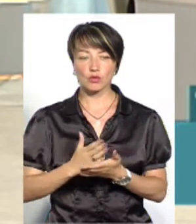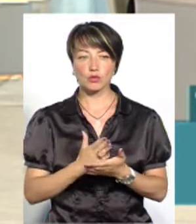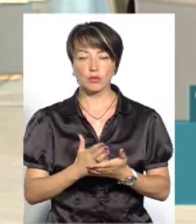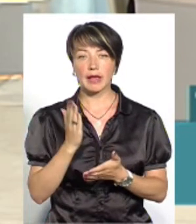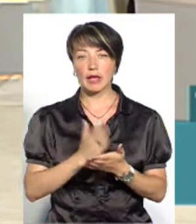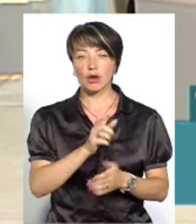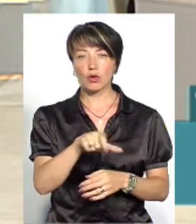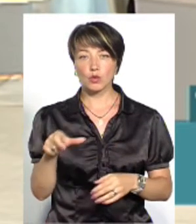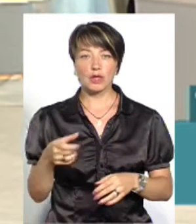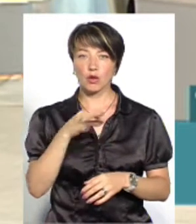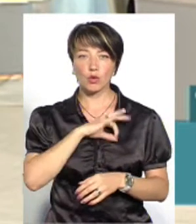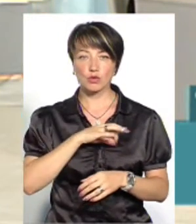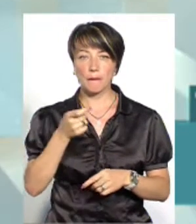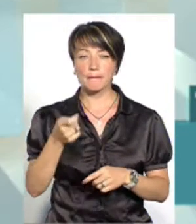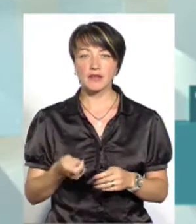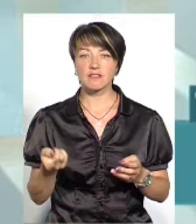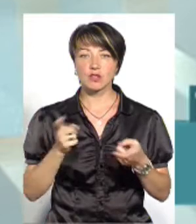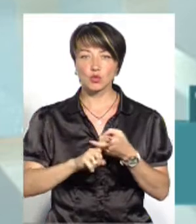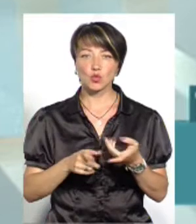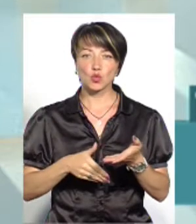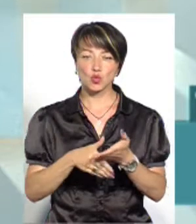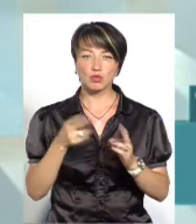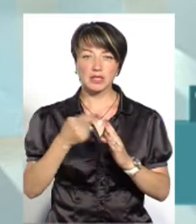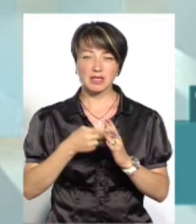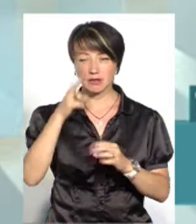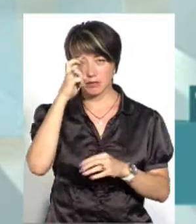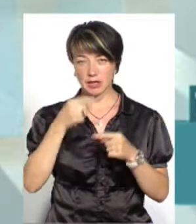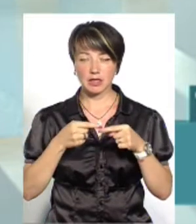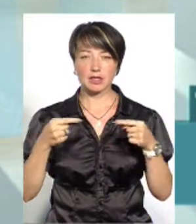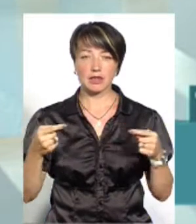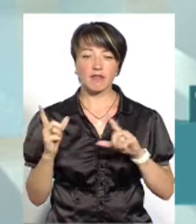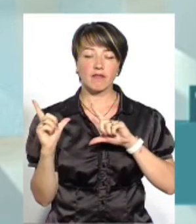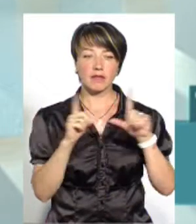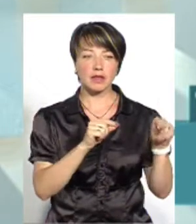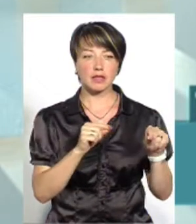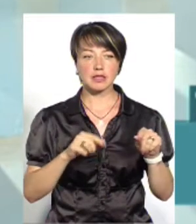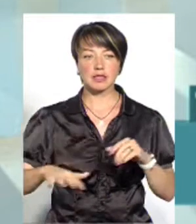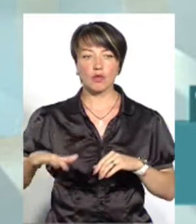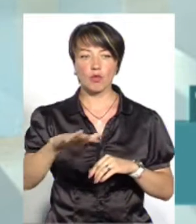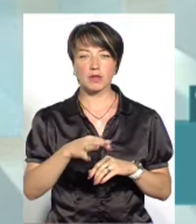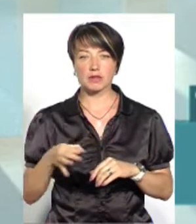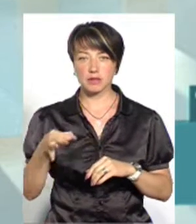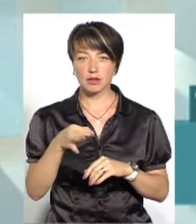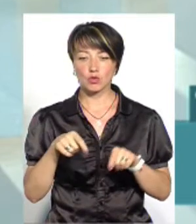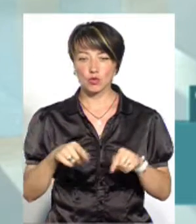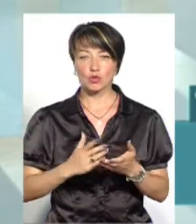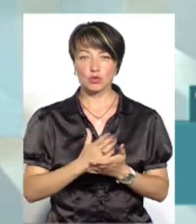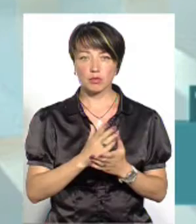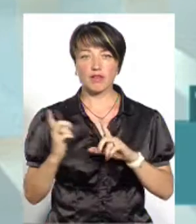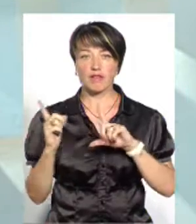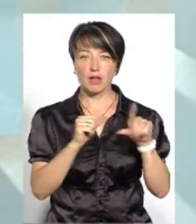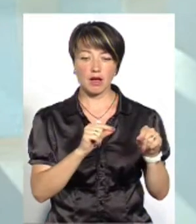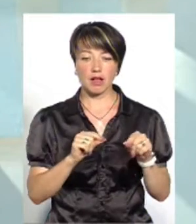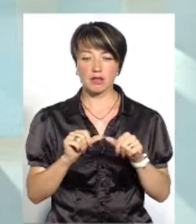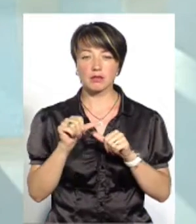ті, які не користуються пільгами у зв'язку з субсидіями, ну і так далі. Є ті, які виїхали просто за територію Хмельниччини, проходили тут службу і виїхали, ну і